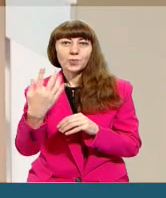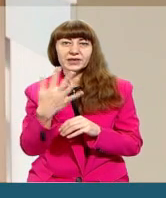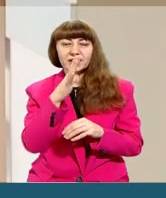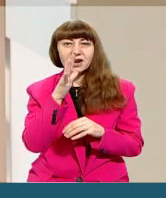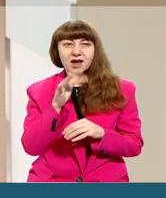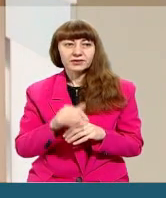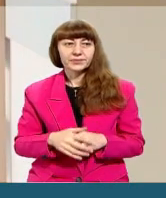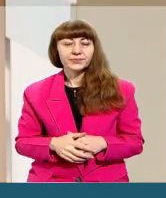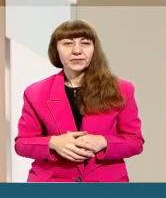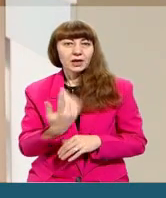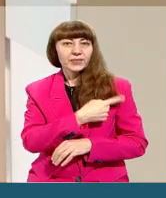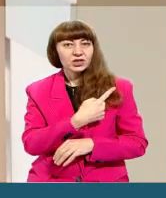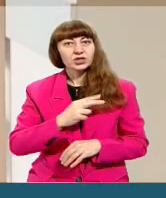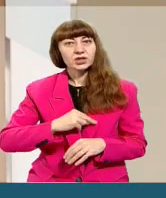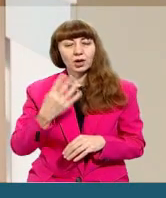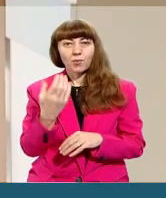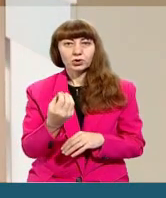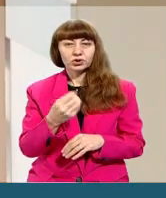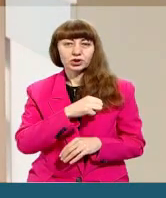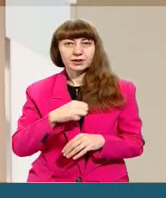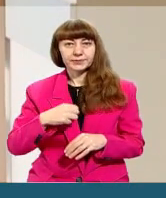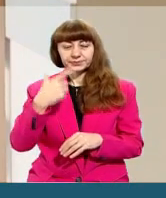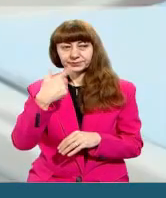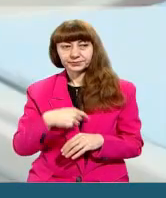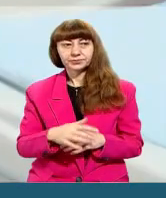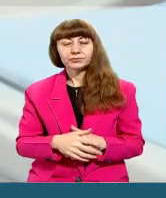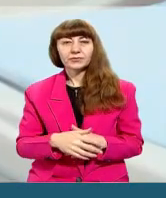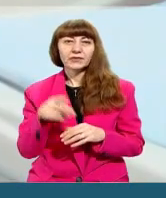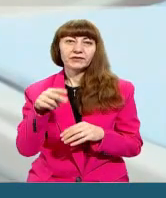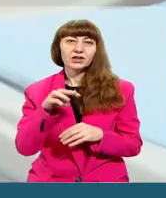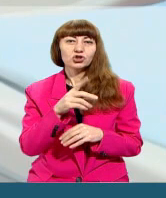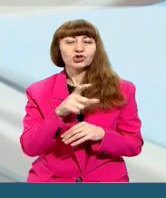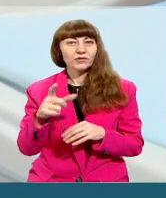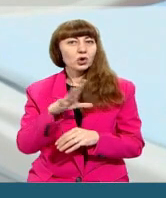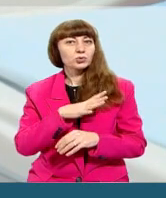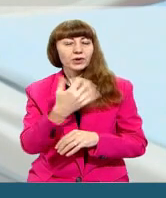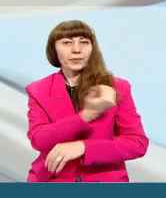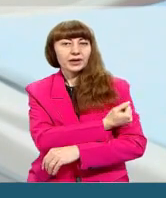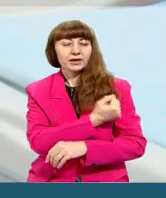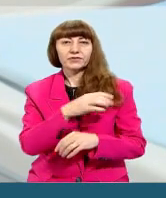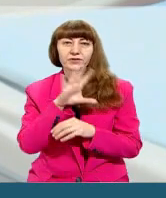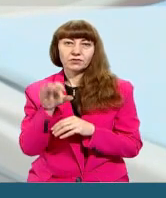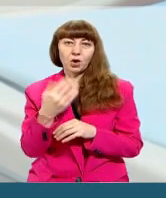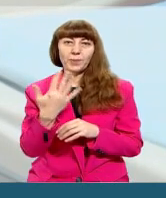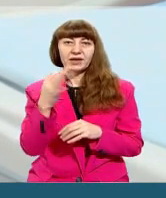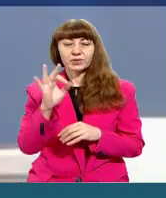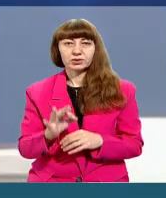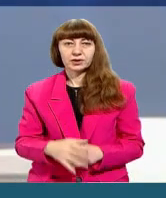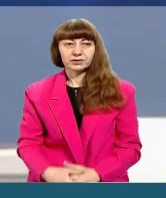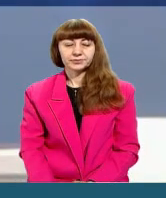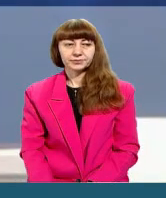этого, медицинские работники. Сейчас уже привито более 2 тысяч человек. Из общего числа подлежащих это всего